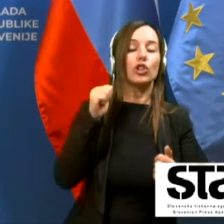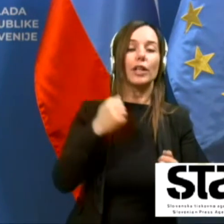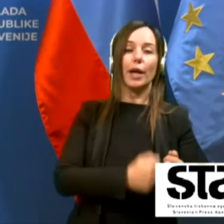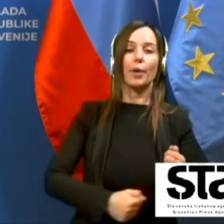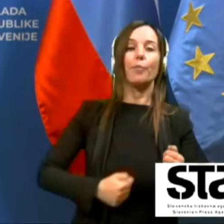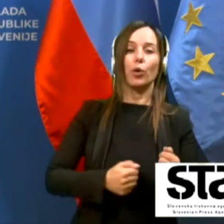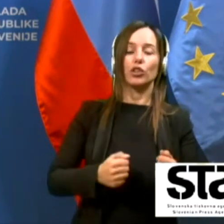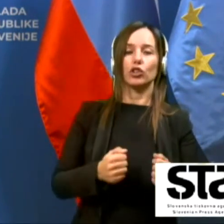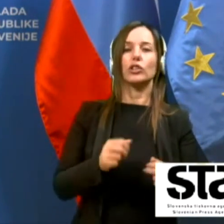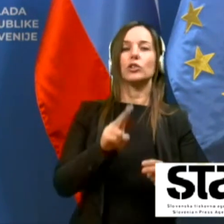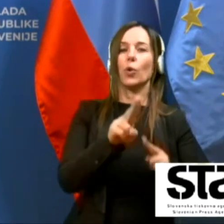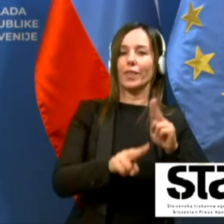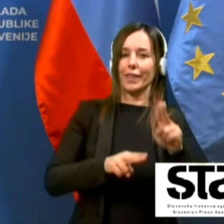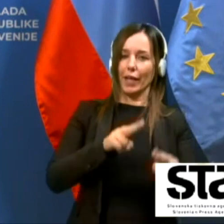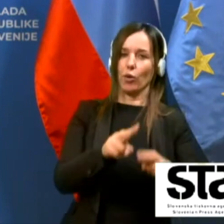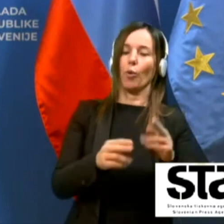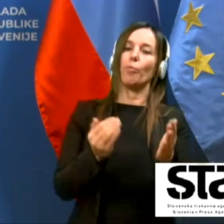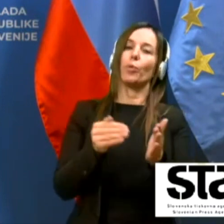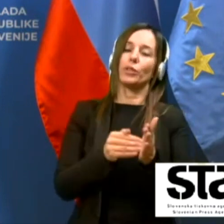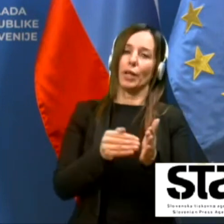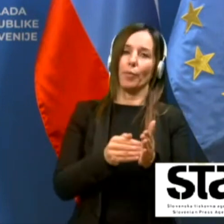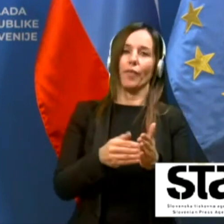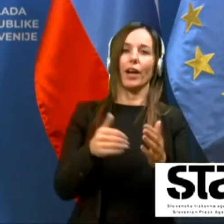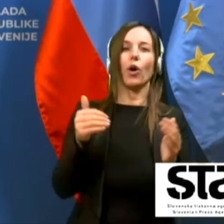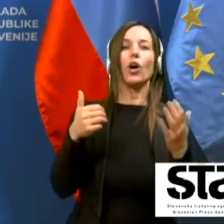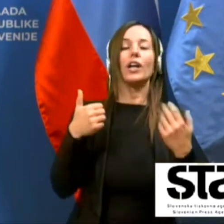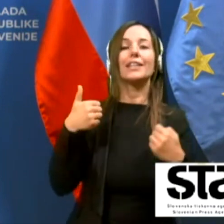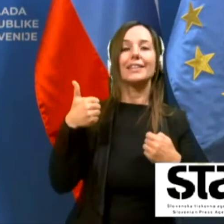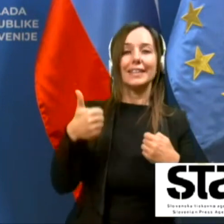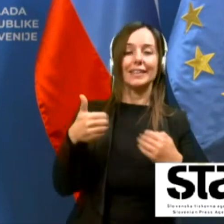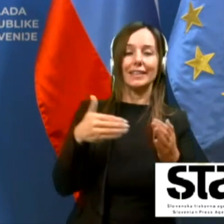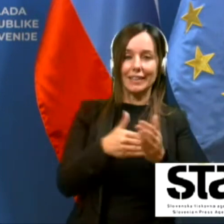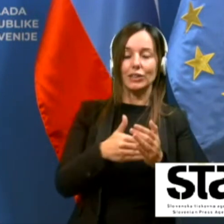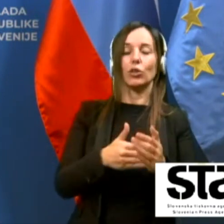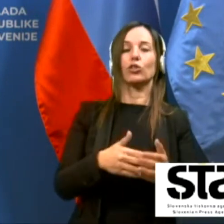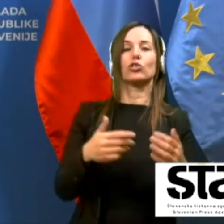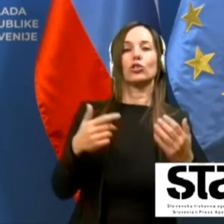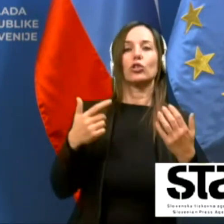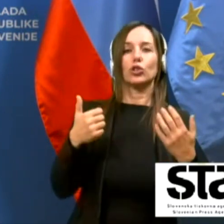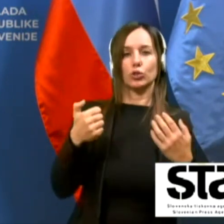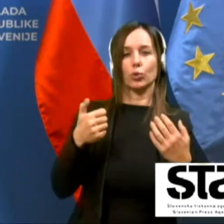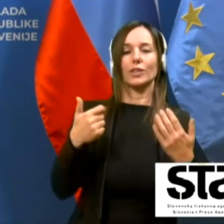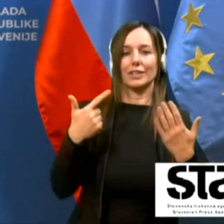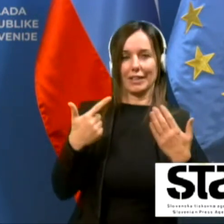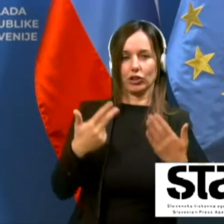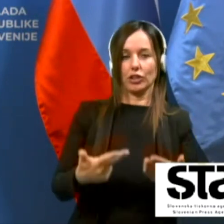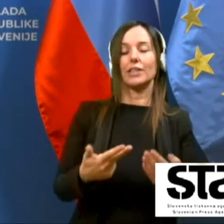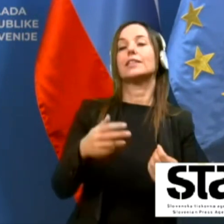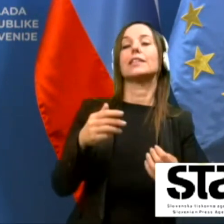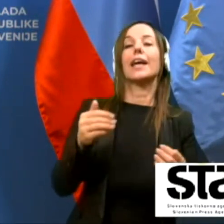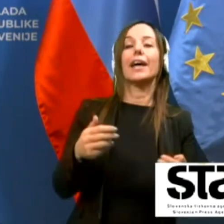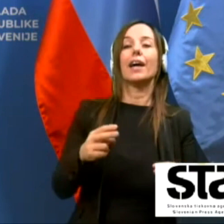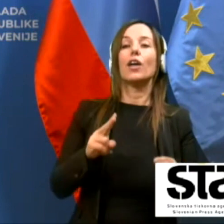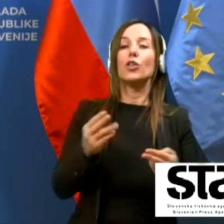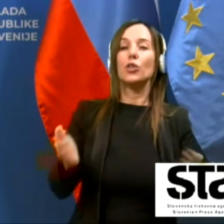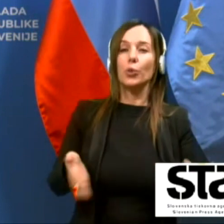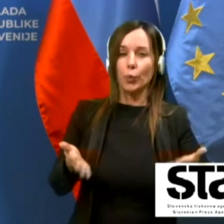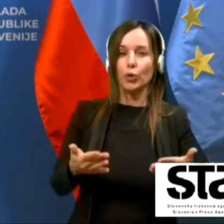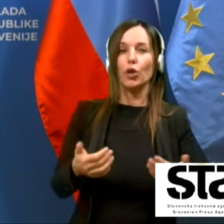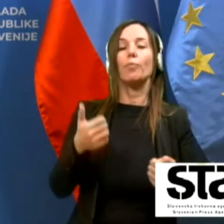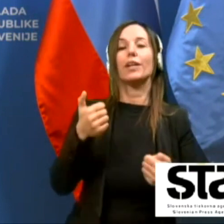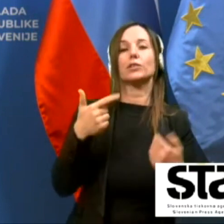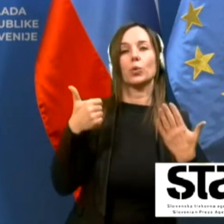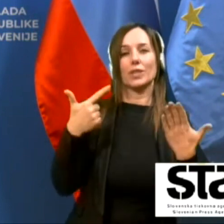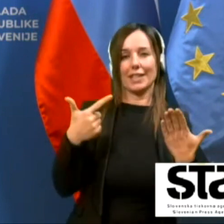bolnišnično oskrbo potrebovalo 1143 bolnikov, intenzivno nego pa 190 bolnikov. Iz